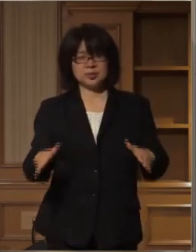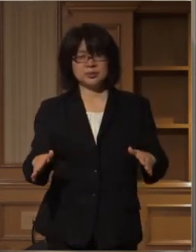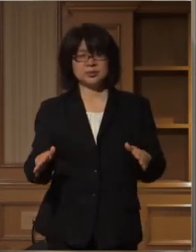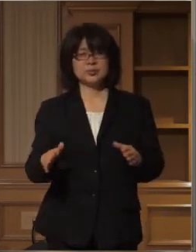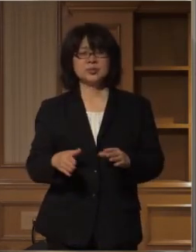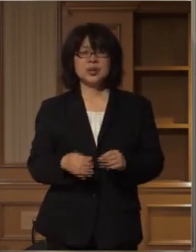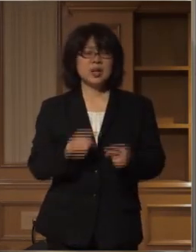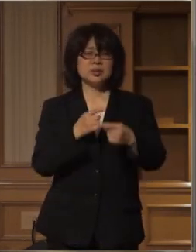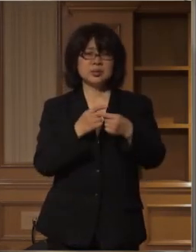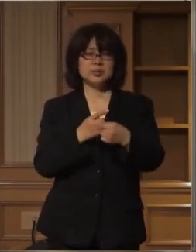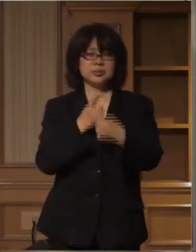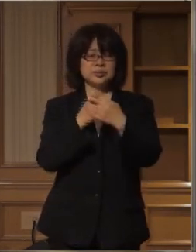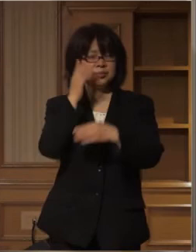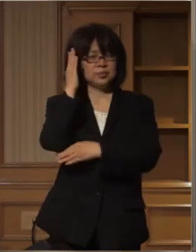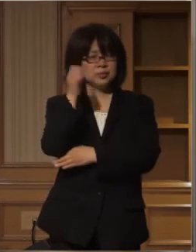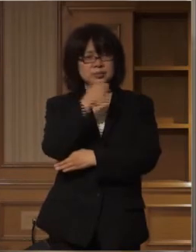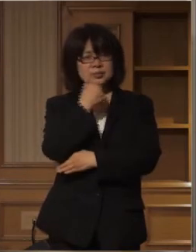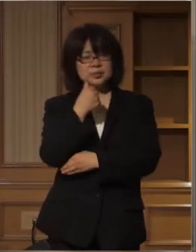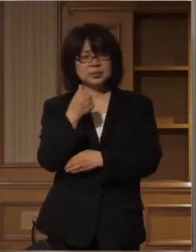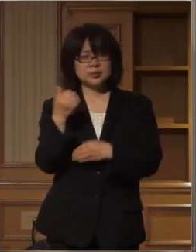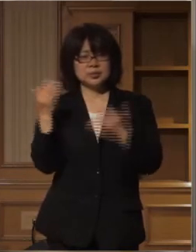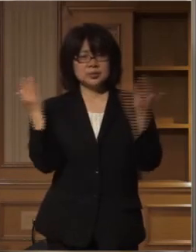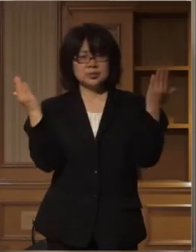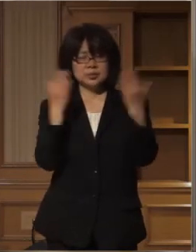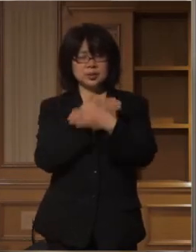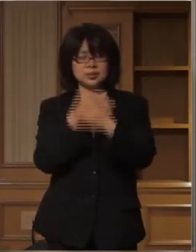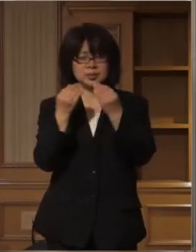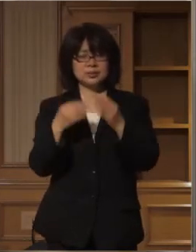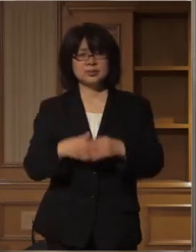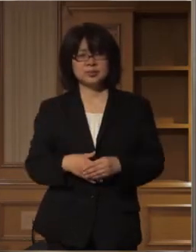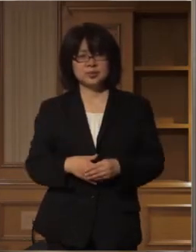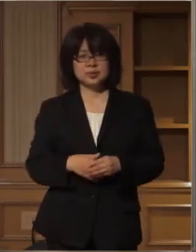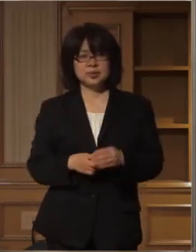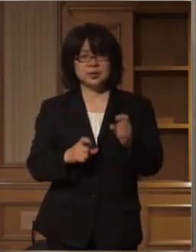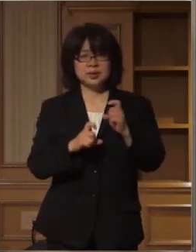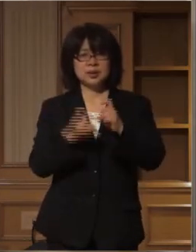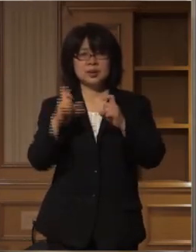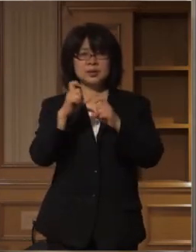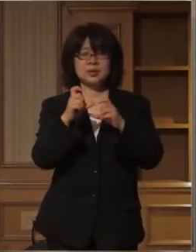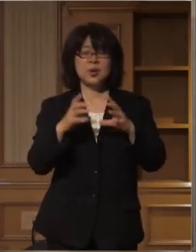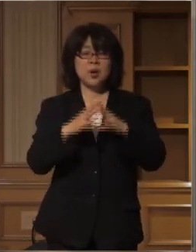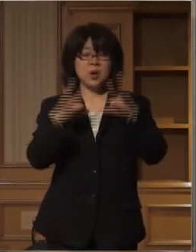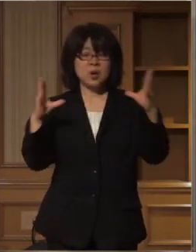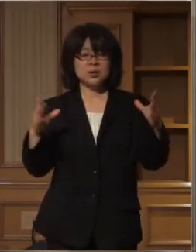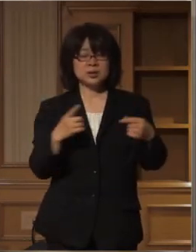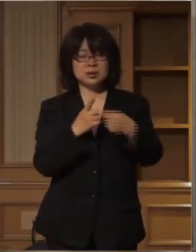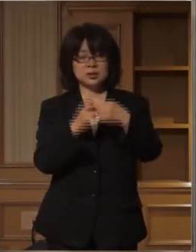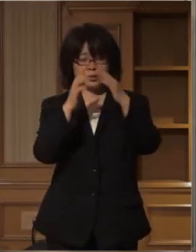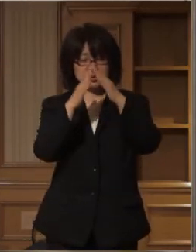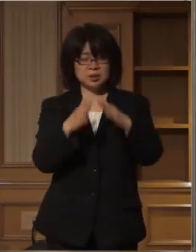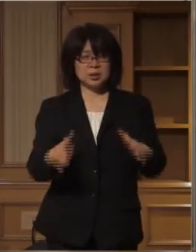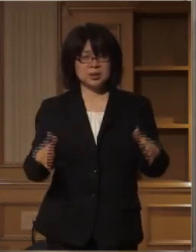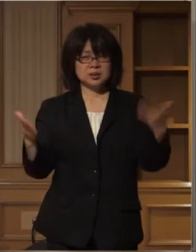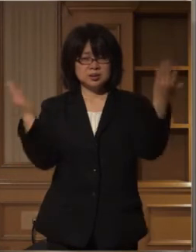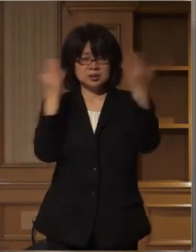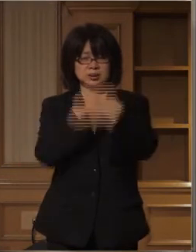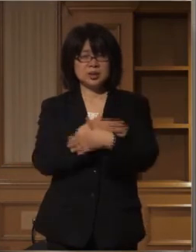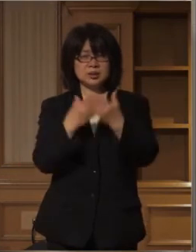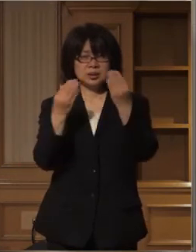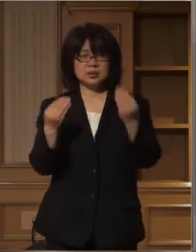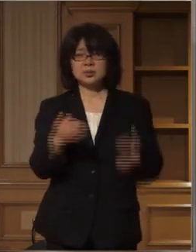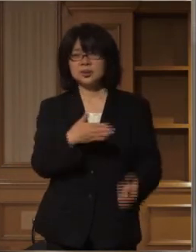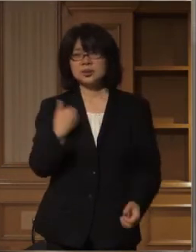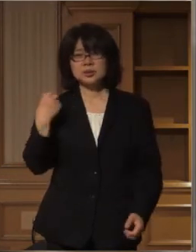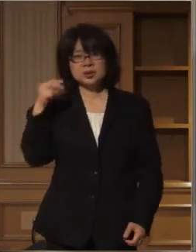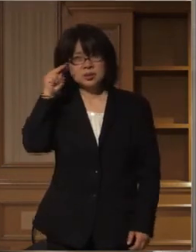が起きる前以上にもっと大きな教会になっていたっていうのも私たちは具体的に見ることができましたし、また本